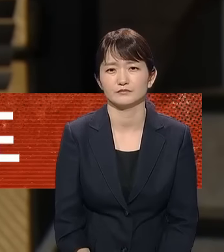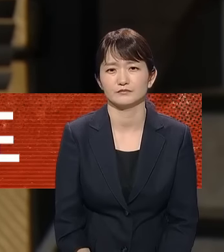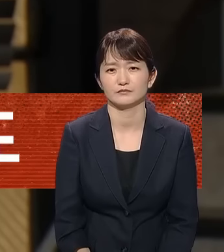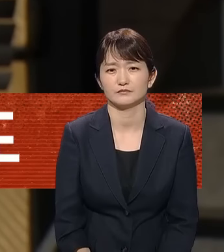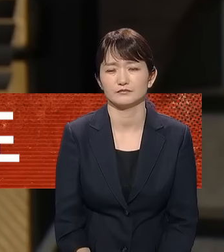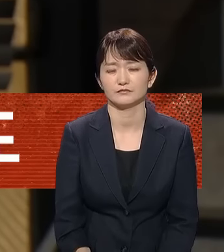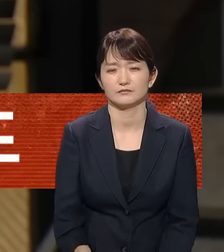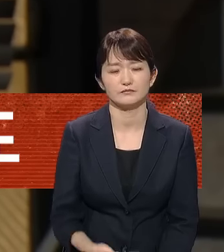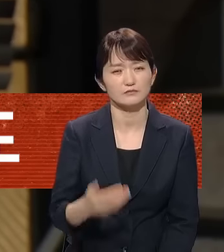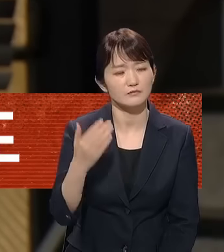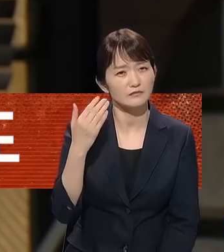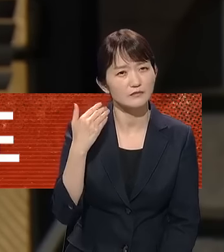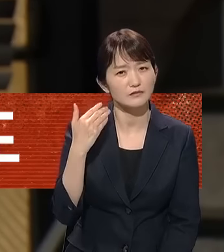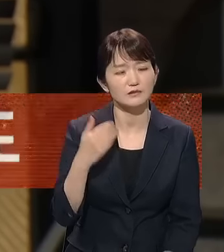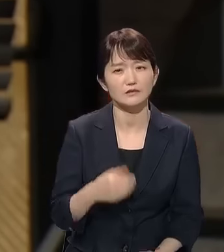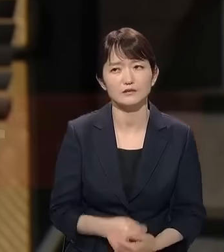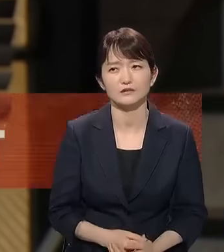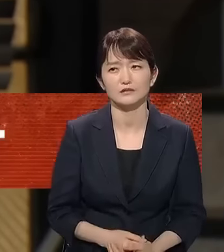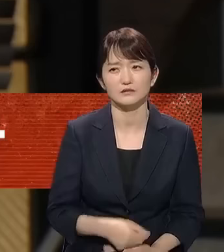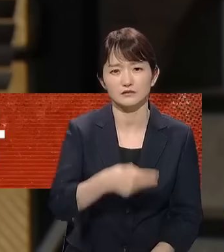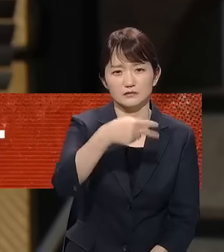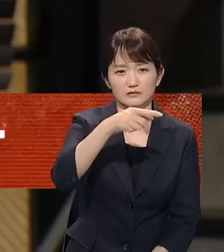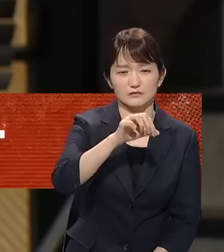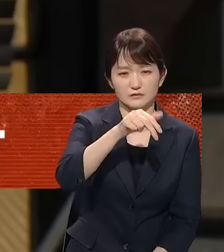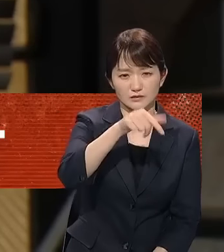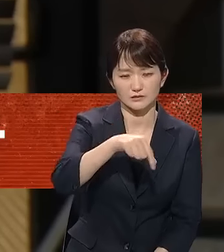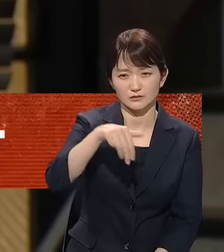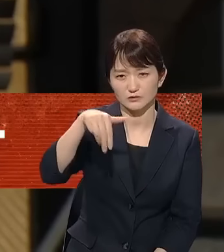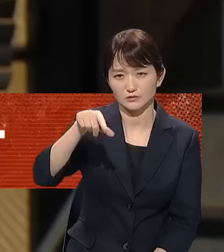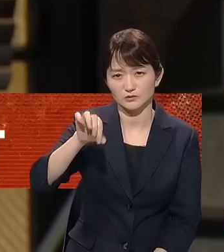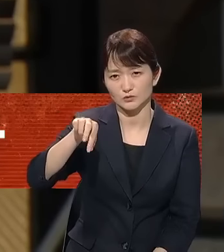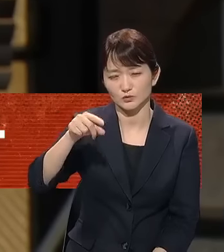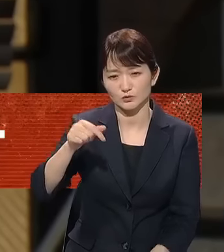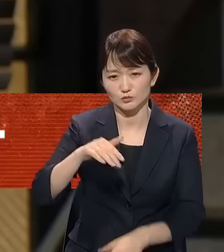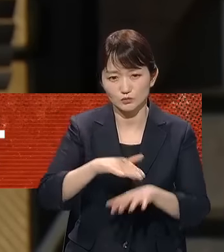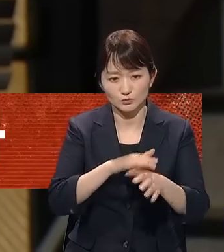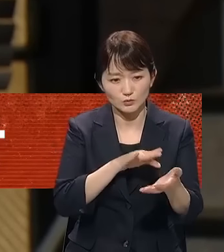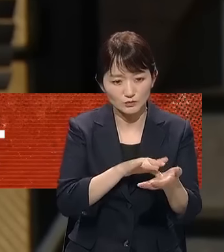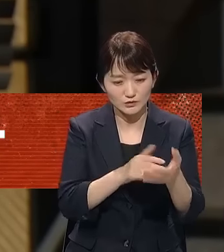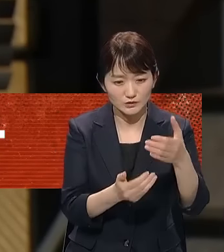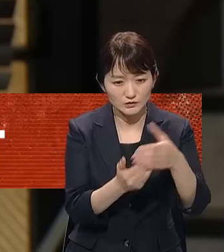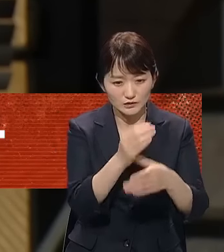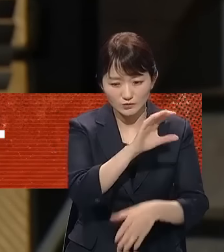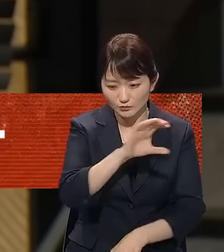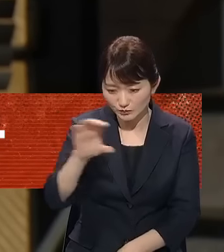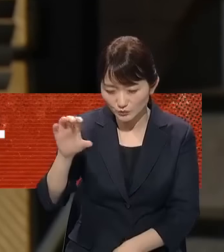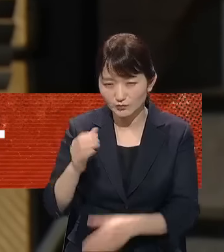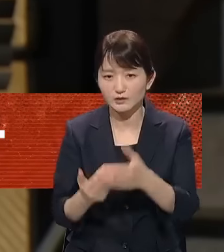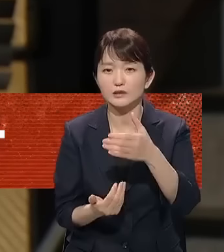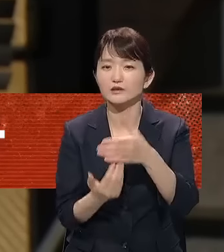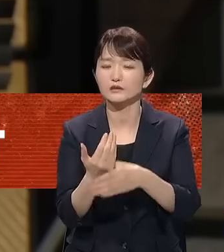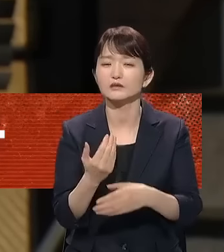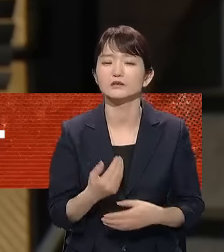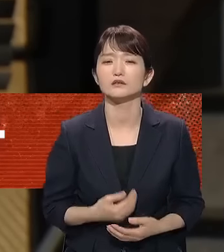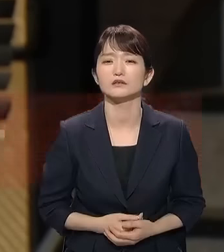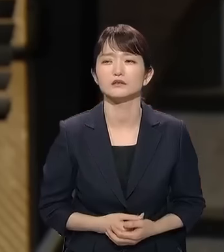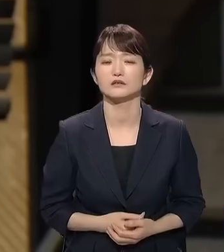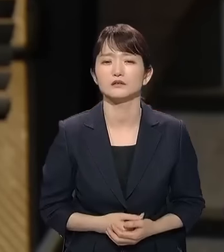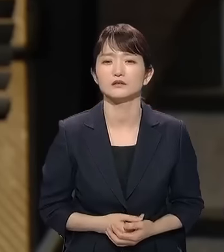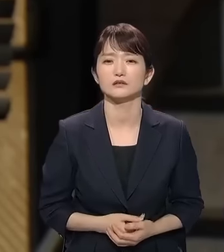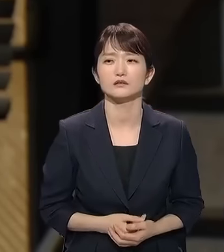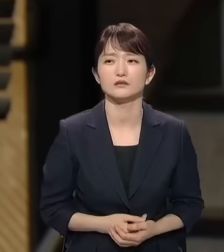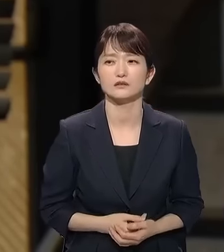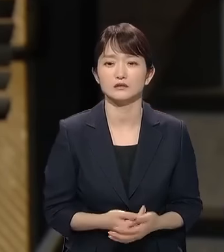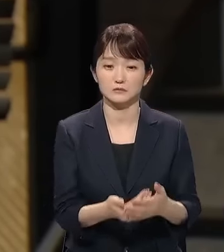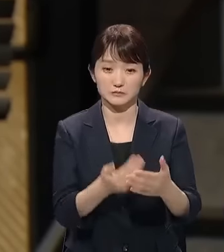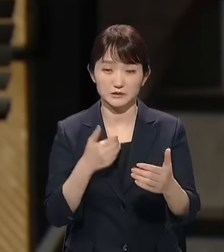당시에 있었던 상주 아든 청송에서 일어났던 농약 살인을 갖다가 모방한 그런 사건인데 실제로 아마 이제 이것이 좀